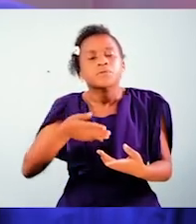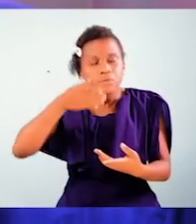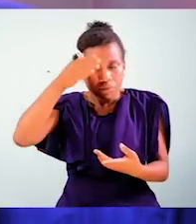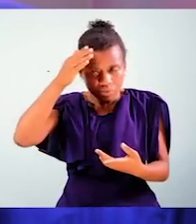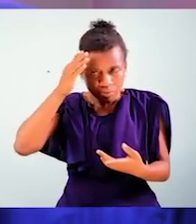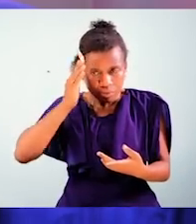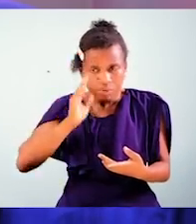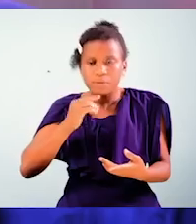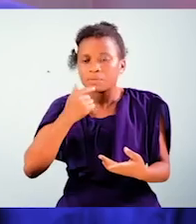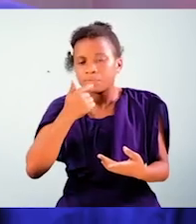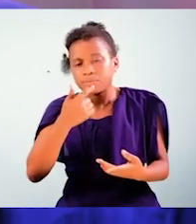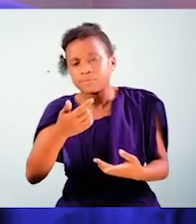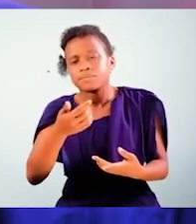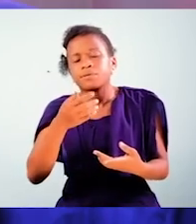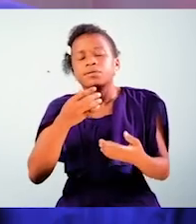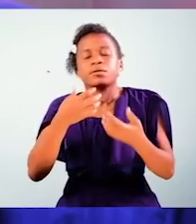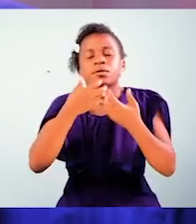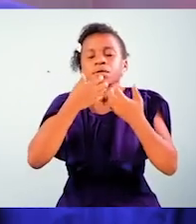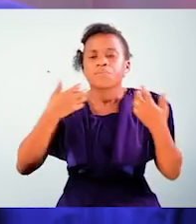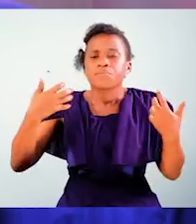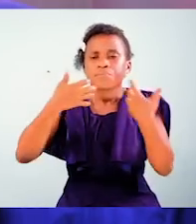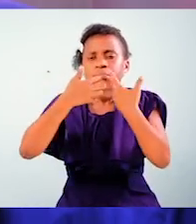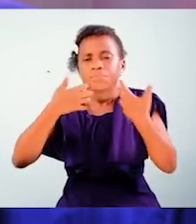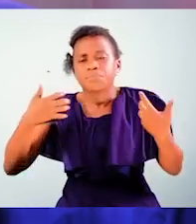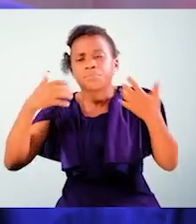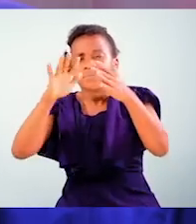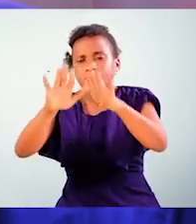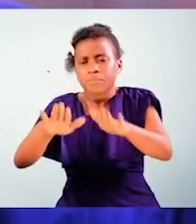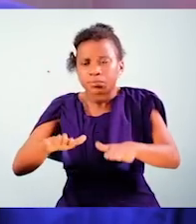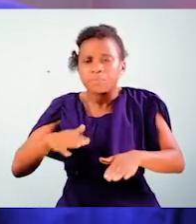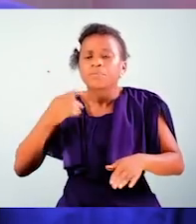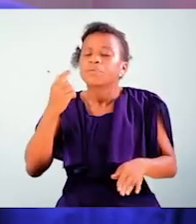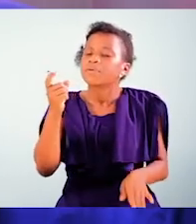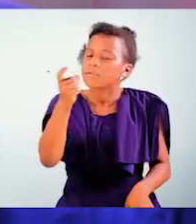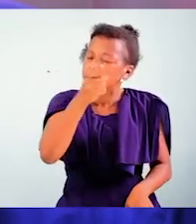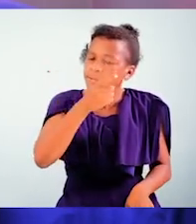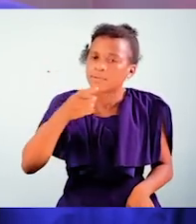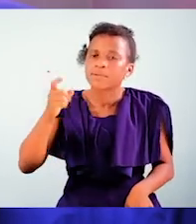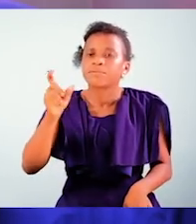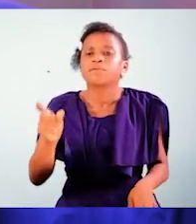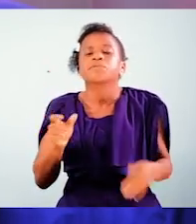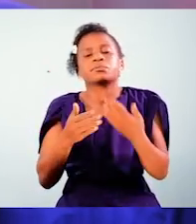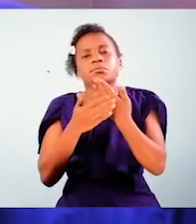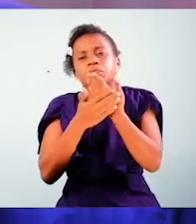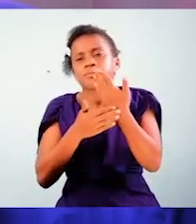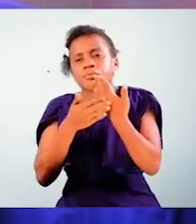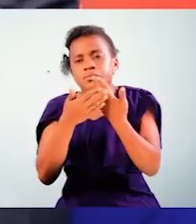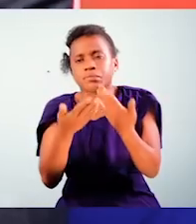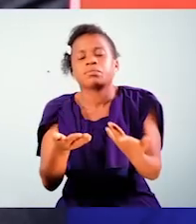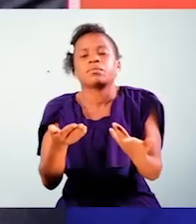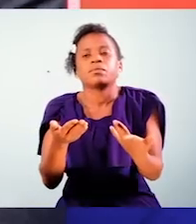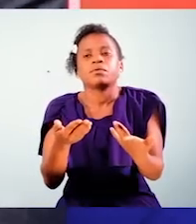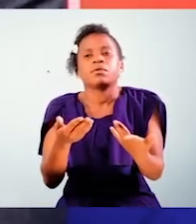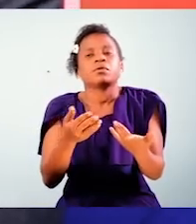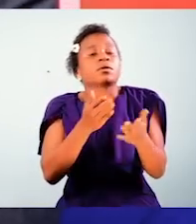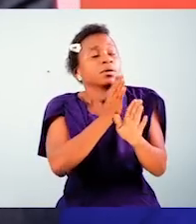kelele kuhusu hili swala, watu wananchi wanapopiga na bunge linapopiga kelele, zile fedha ni deni la wananchi, ni deni letu sisi, tutalilipa. Naam,